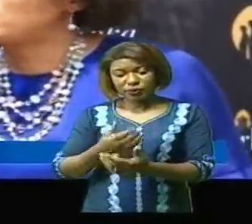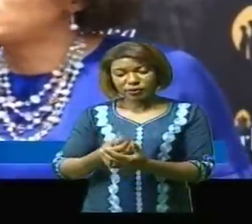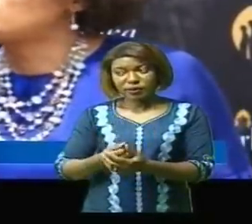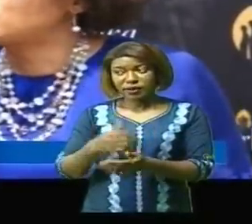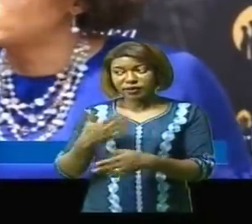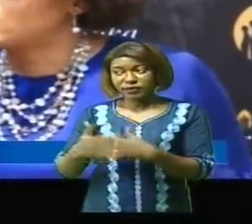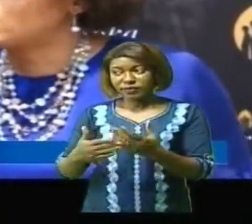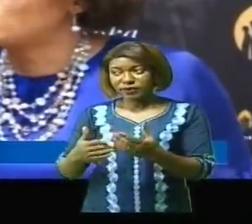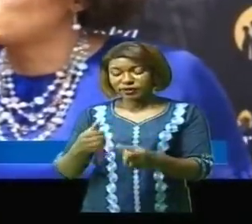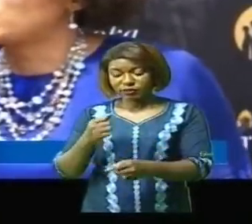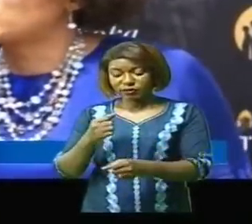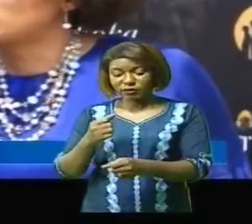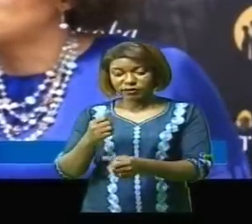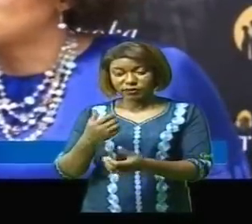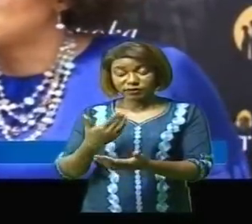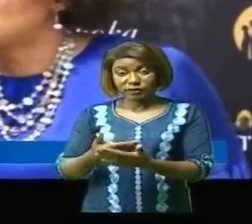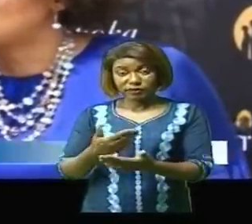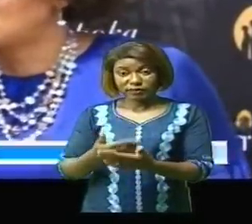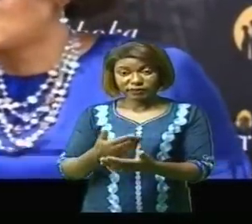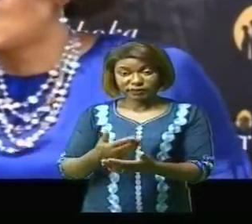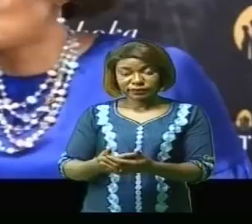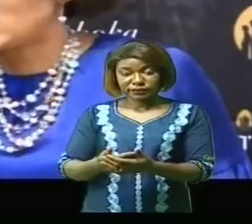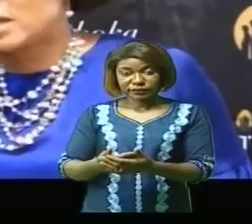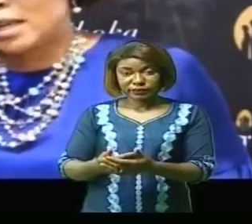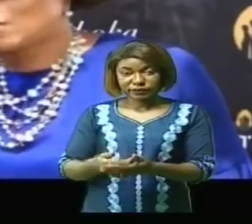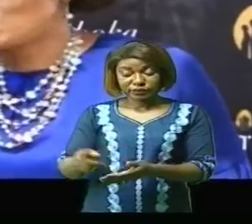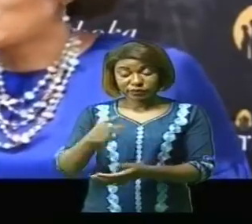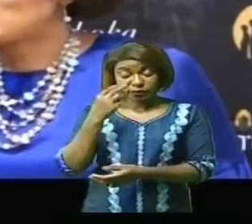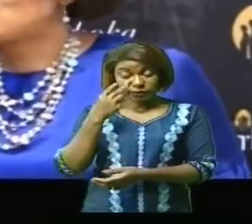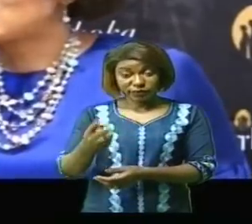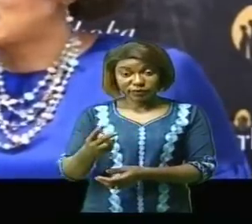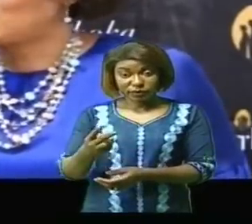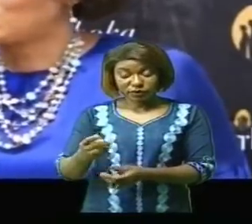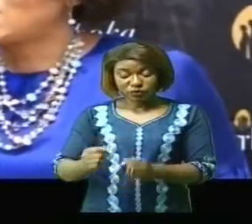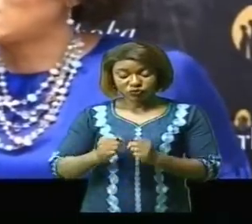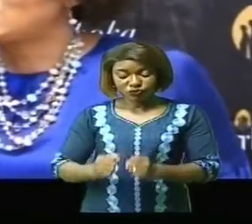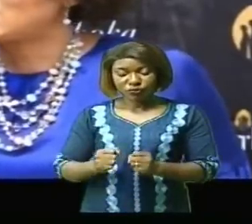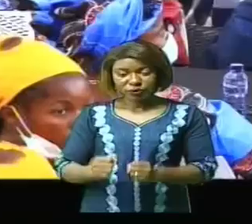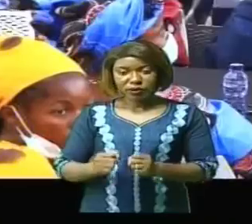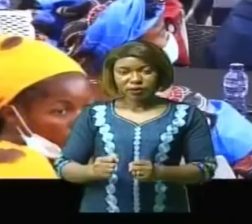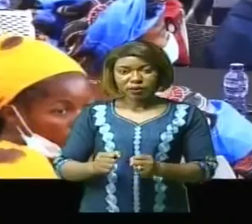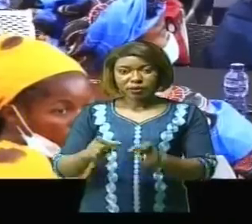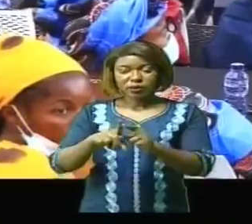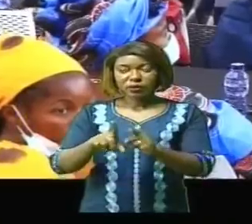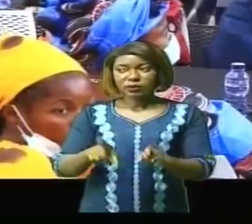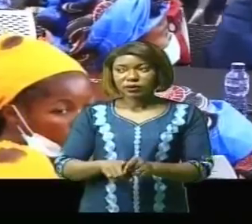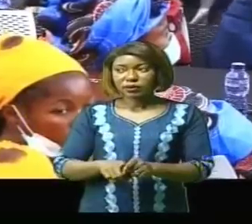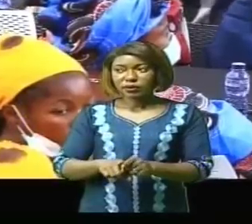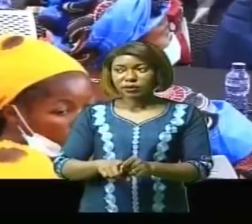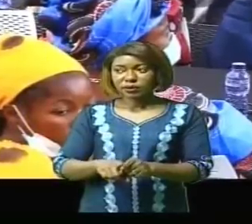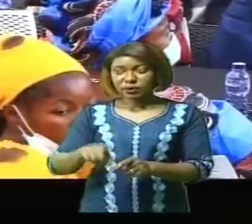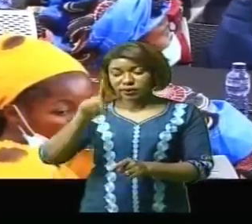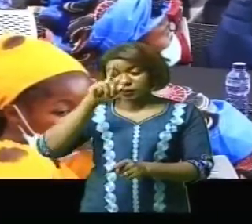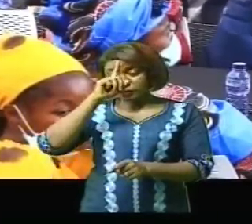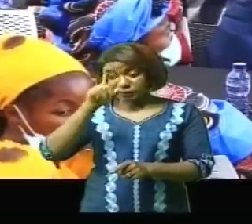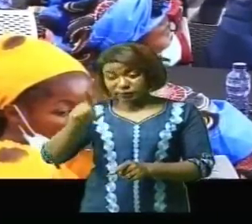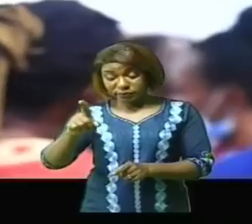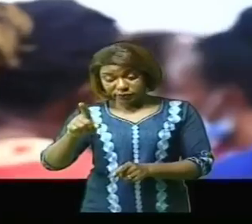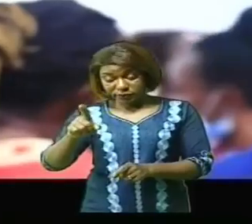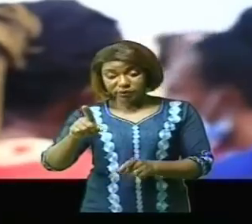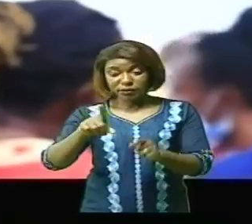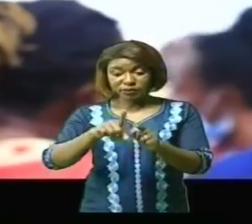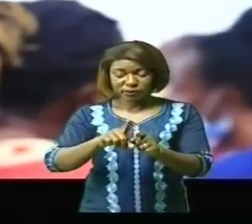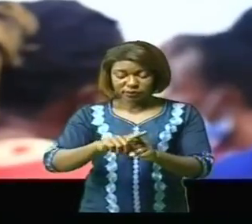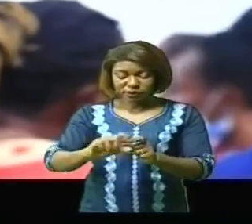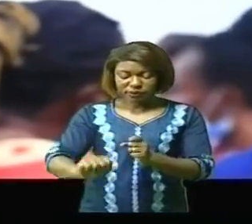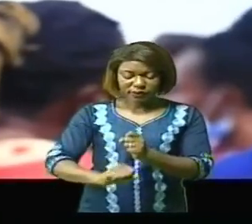faire aussi un pont entre ce secteur informel. Vous avez bien vu, elles sont courageuses, elles sont braves. Elles ont une intelligence naturelle, vive. Maintenant, on